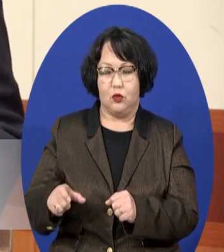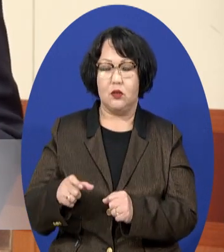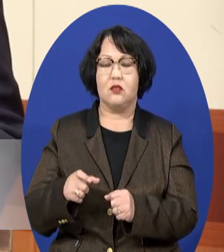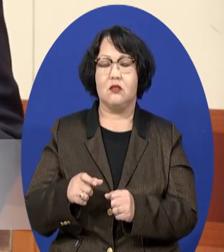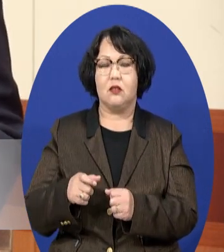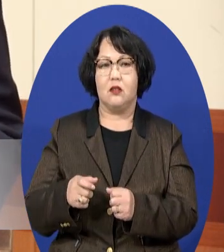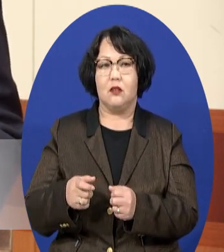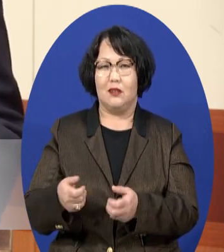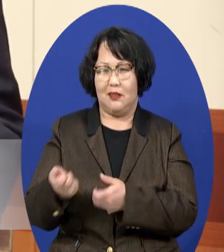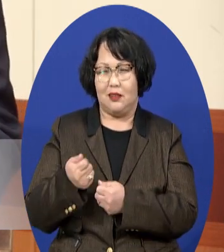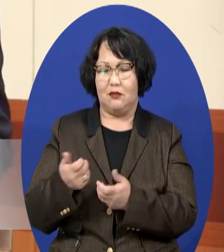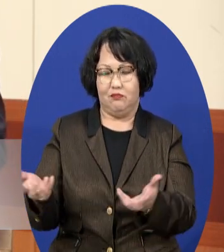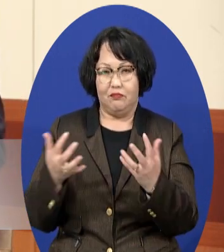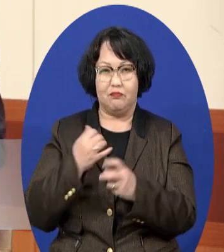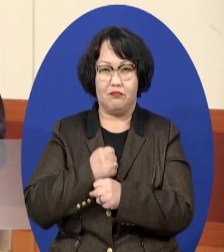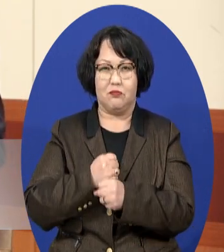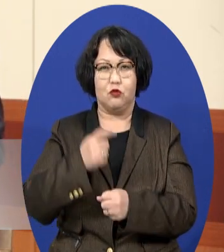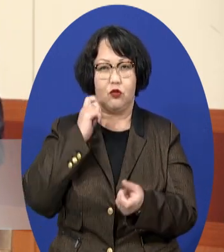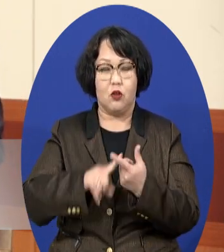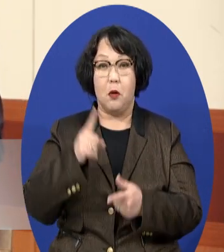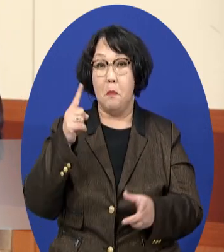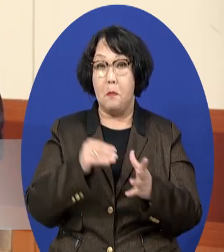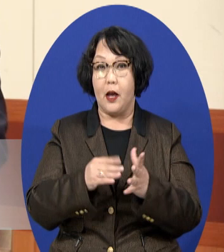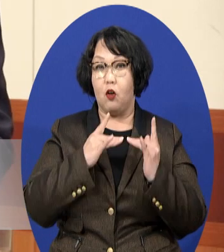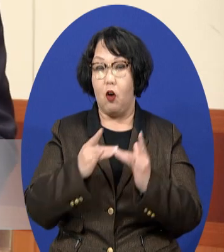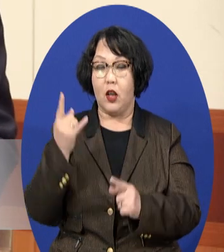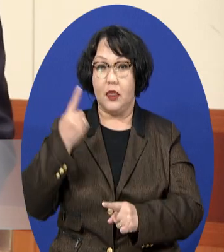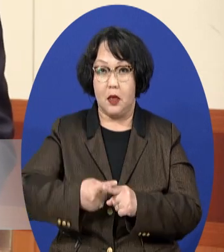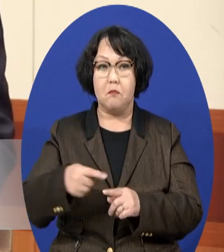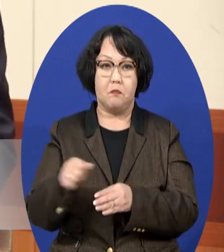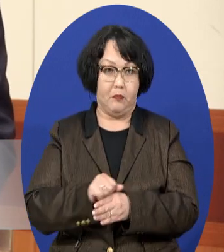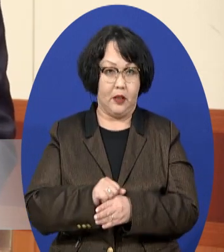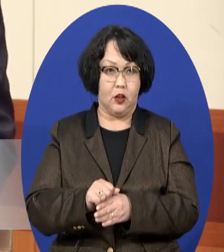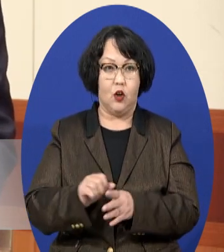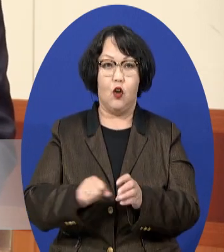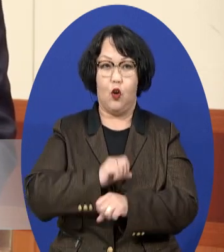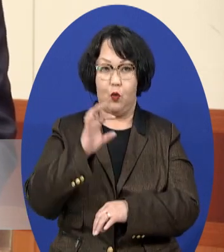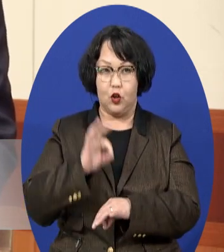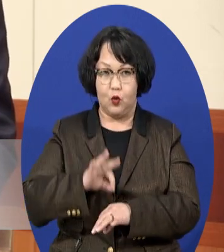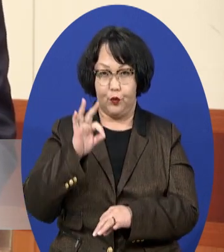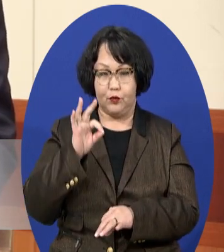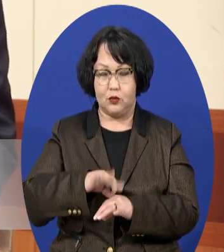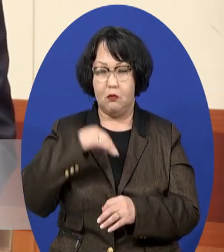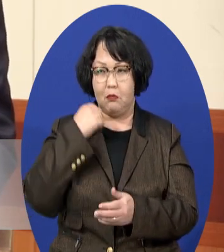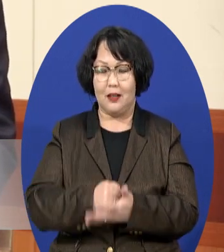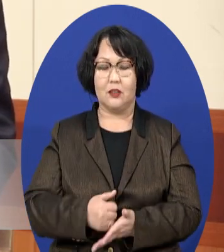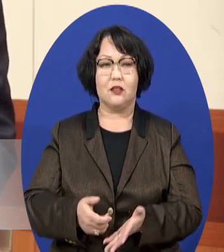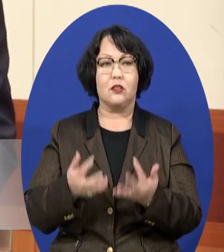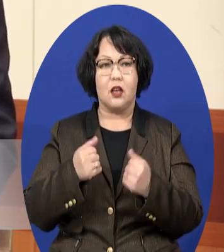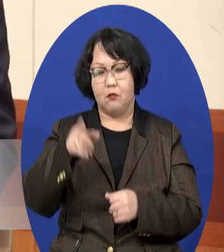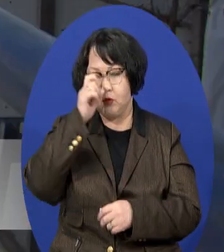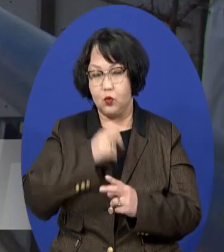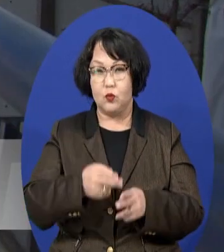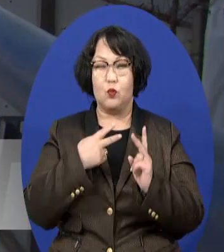төлөвлөн хэрэгжүүлж байна. Энэ хүрээнд өнөөдрийн байдлаар 1000 орчим орыг нэмж дийлгэн одоо COVID-19 хөвчний батлагдсан тохиолдолд эмнэлгийн тусламж